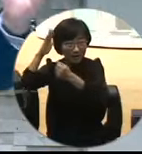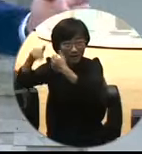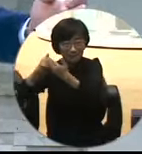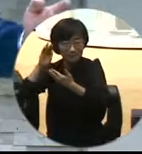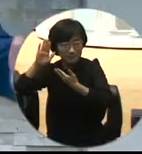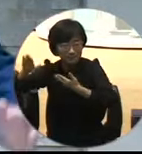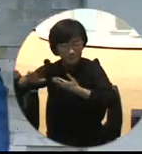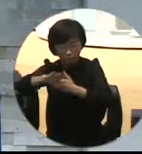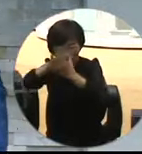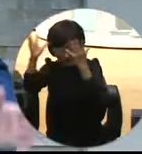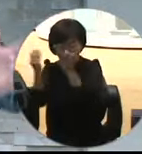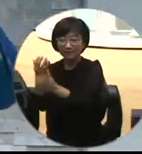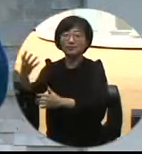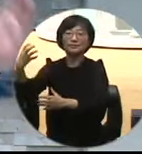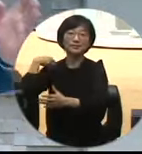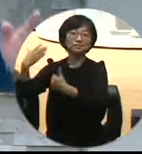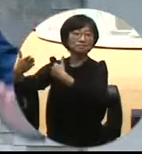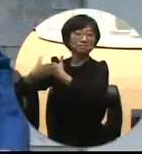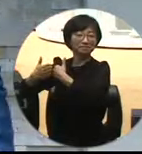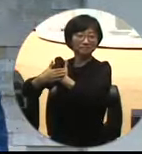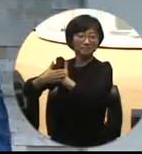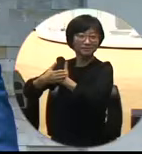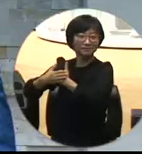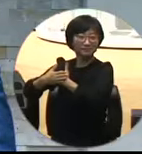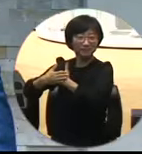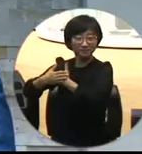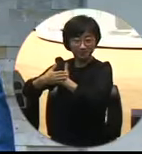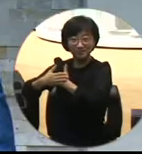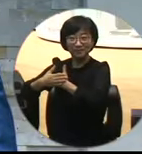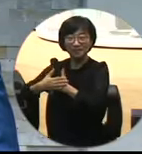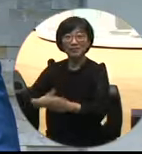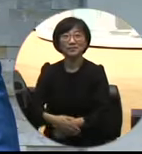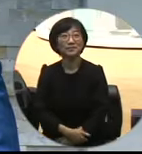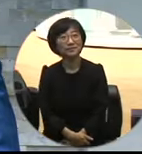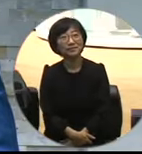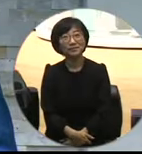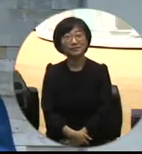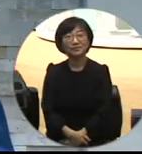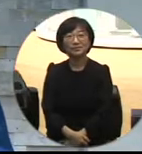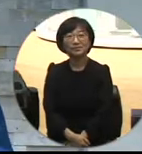책임지시고 인도하시는가를 이론으로 설명이 안 된다니까 글쎄.